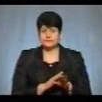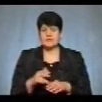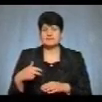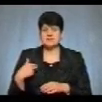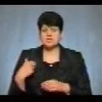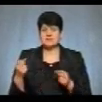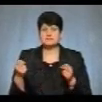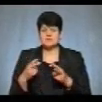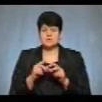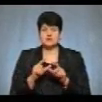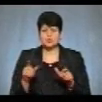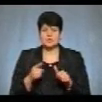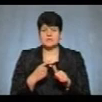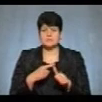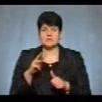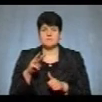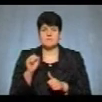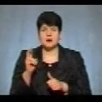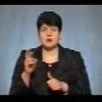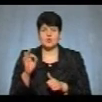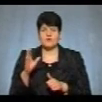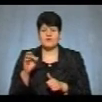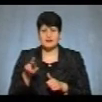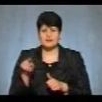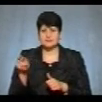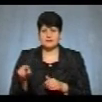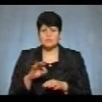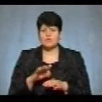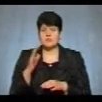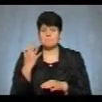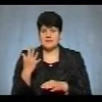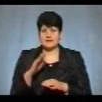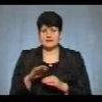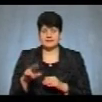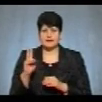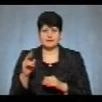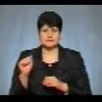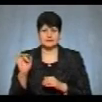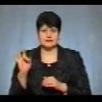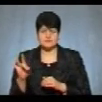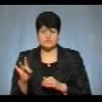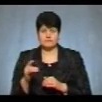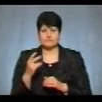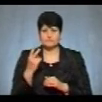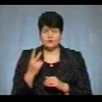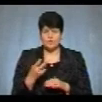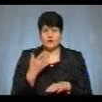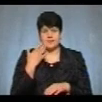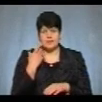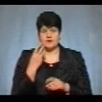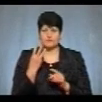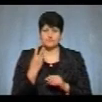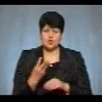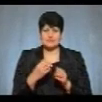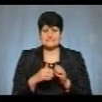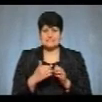Заліщицькій спеціалізованій школі імені Маковея кір підхопила 5 школярів, з них 4 госпіталізованих, у 2 легка, у 3 середня форма